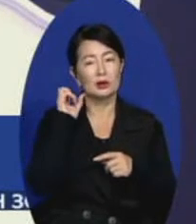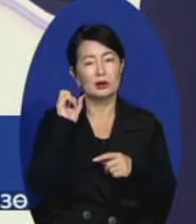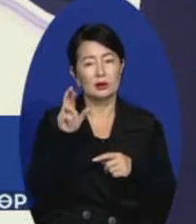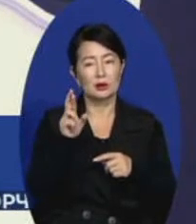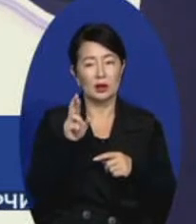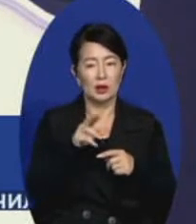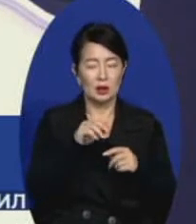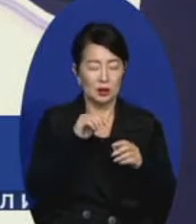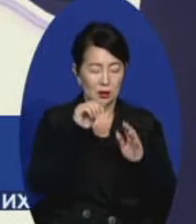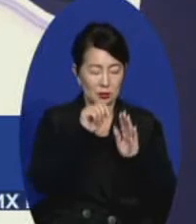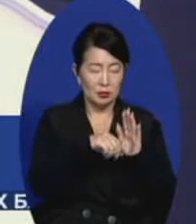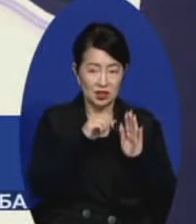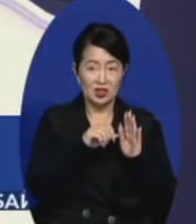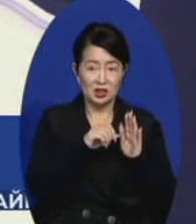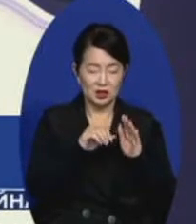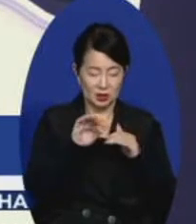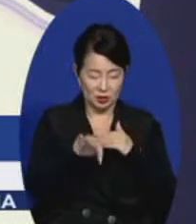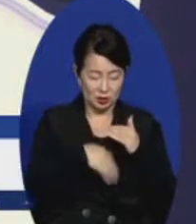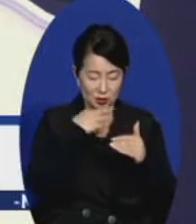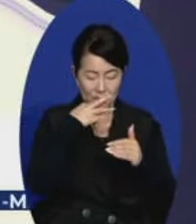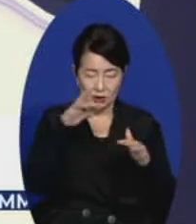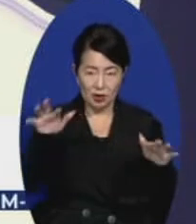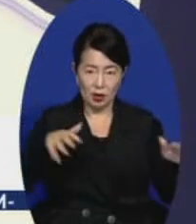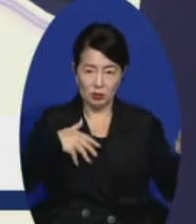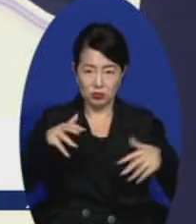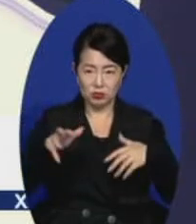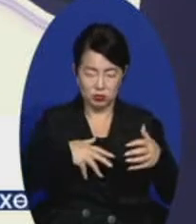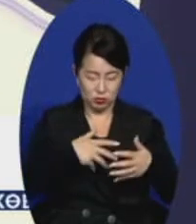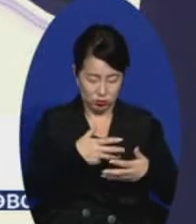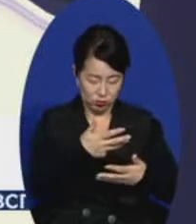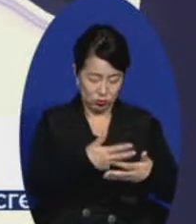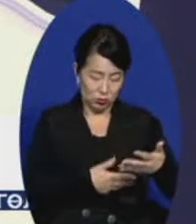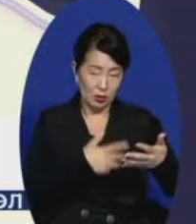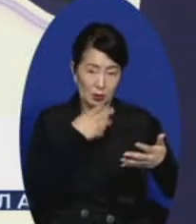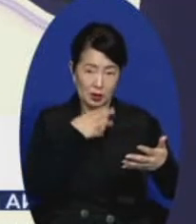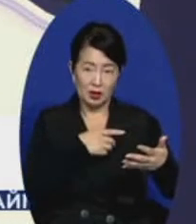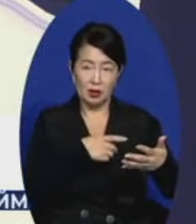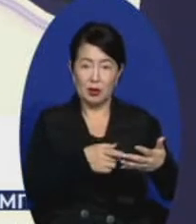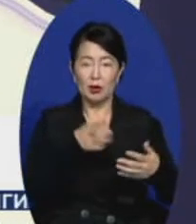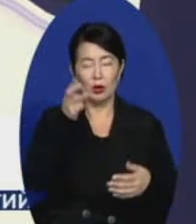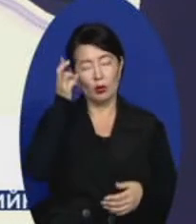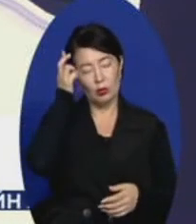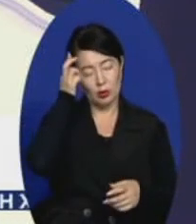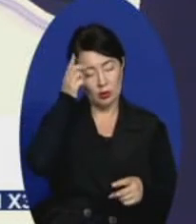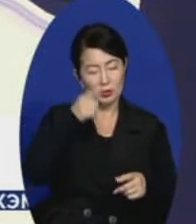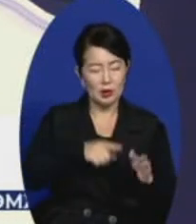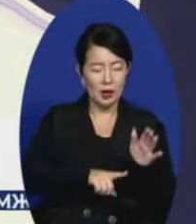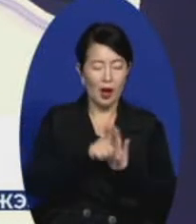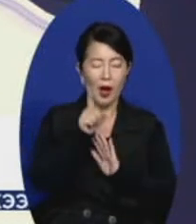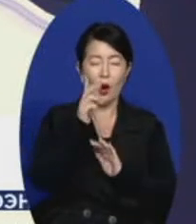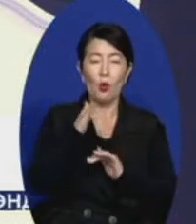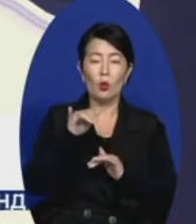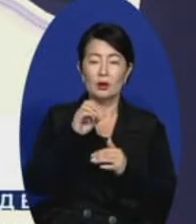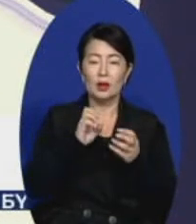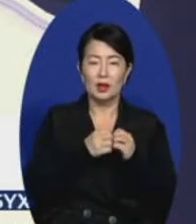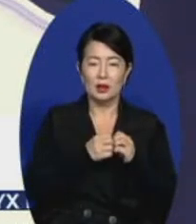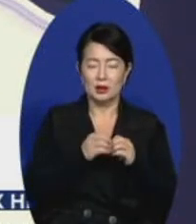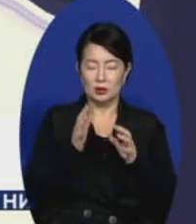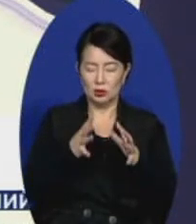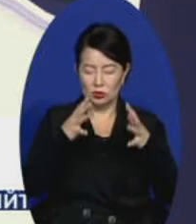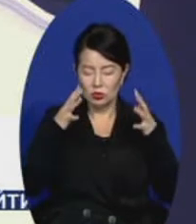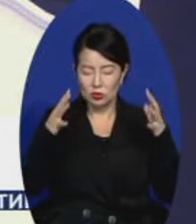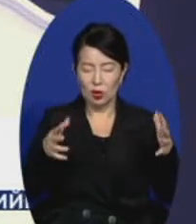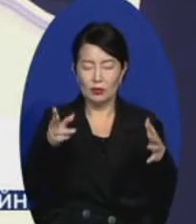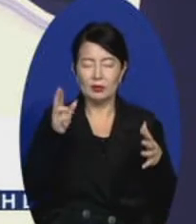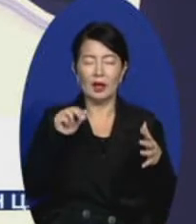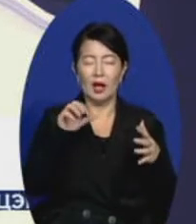сая тийм тооны бичлэг үүсэж мэдээлэл бид нар дээр цуглуулсан гэж үзэж байна. За тэгвэл энэ маш том хэмжээний буюу боловсролын салбарт анхудаага хийгдсэн биг дата